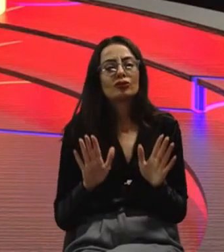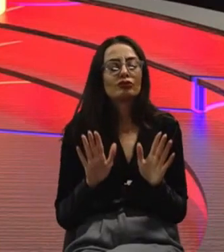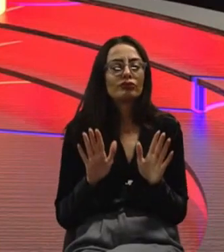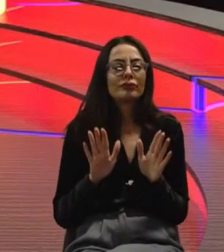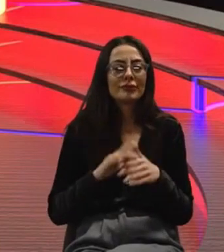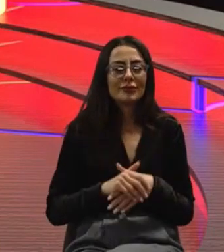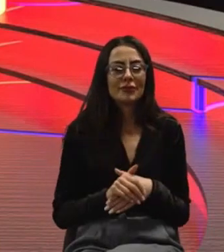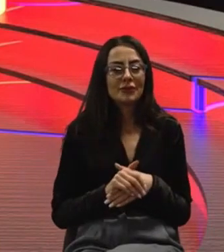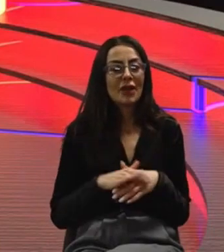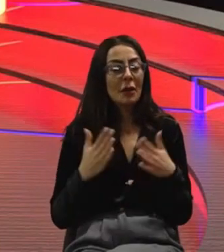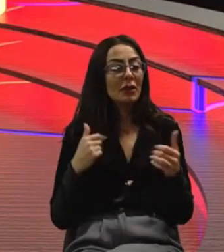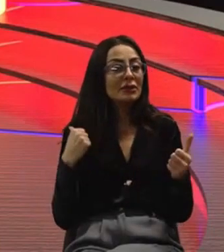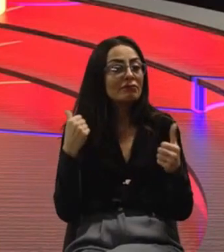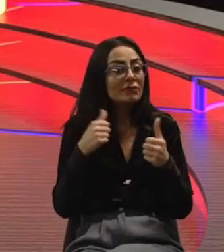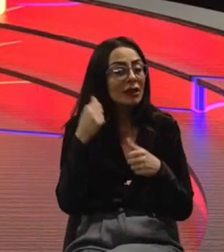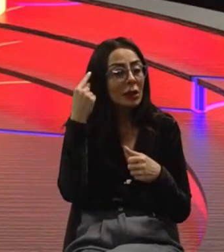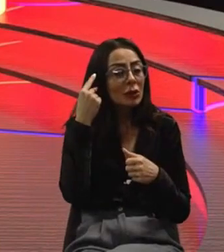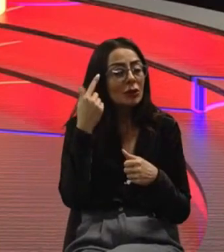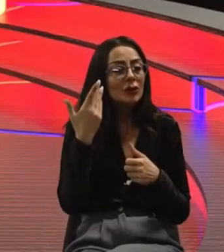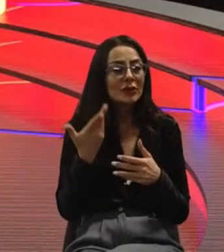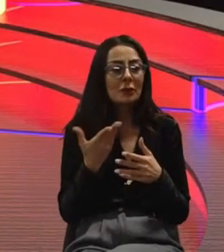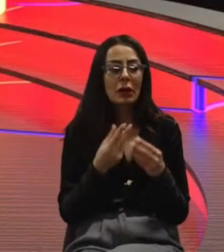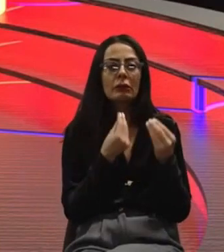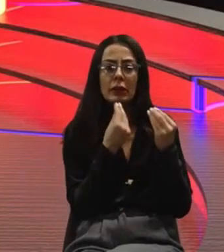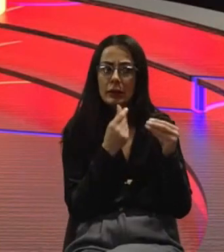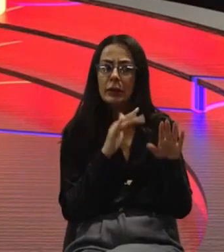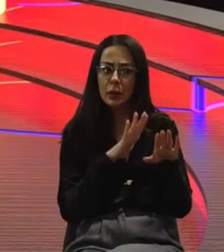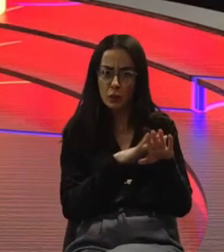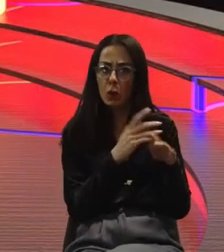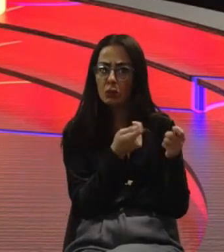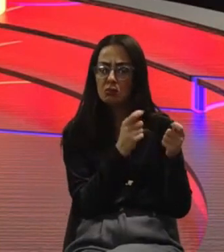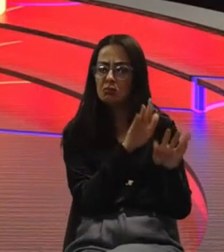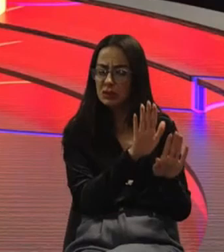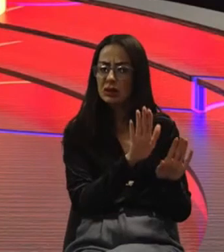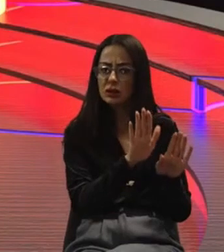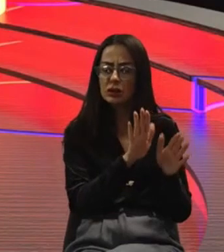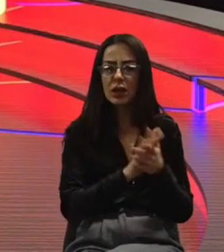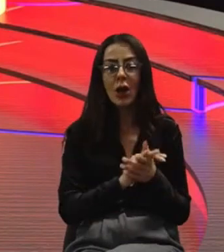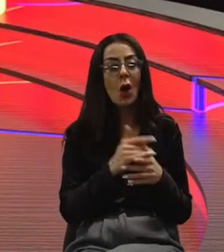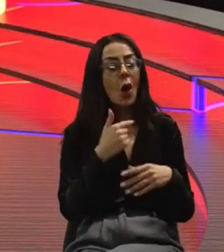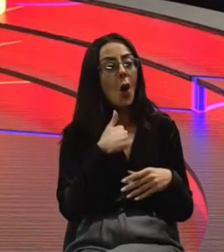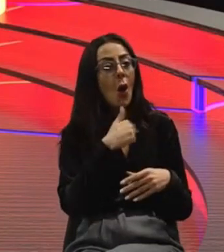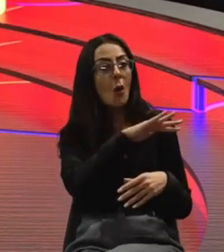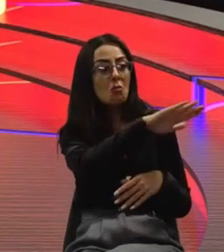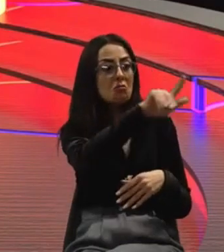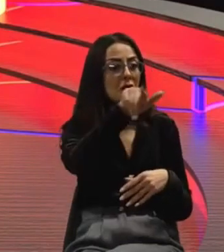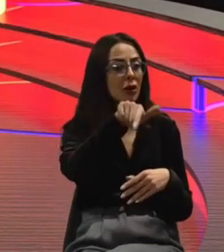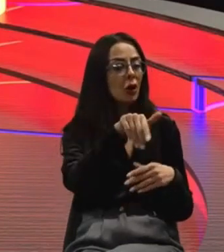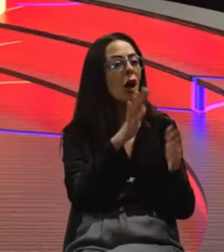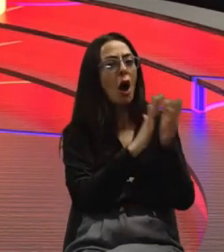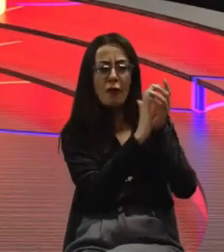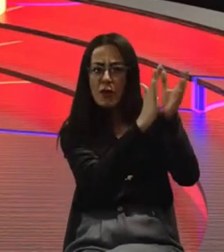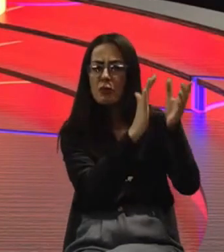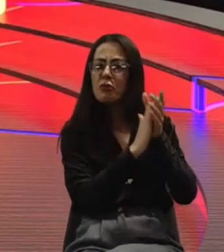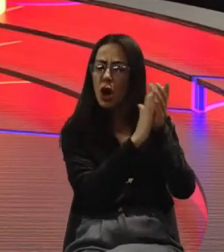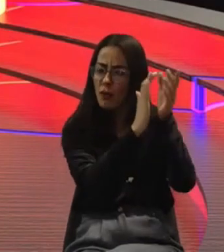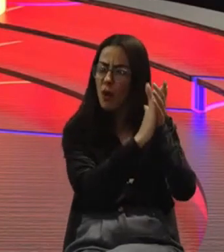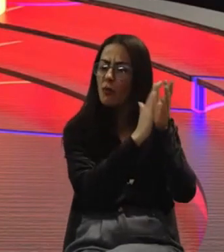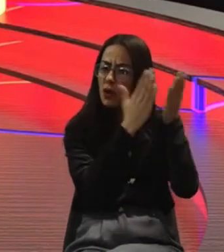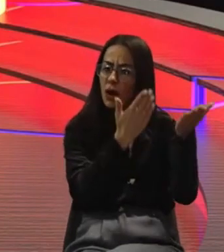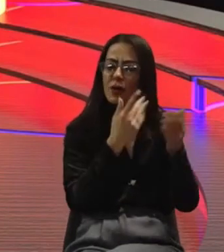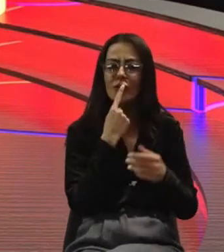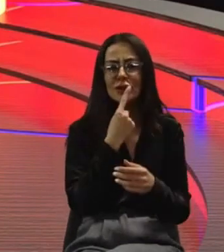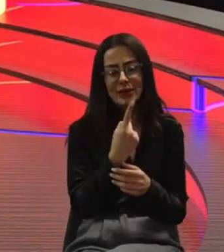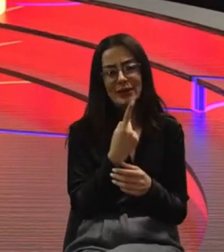Daha Derine düşündüm zamanda iyi yaptığım işi ya da birileri Bana Bol bol Aferin dedikleri zaman çok daha mutlu